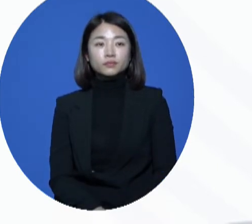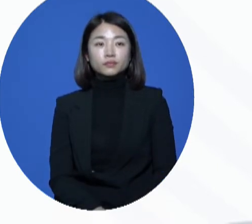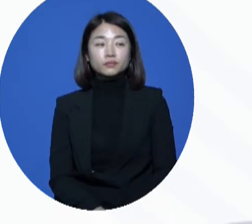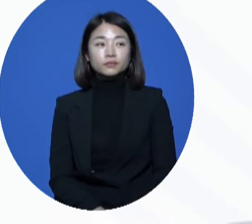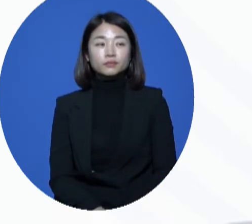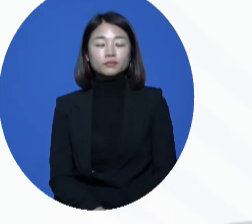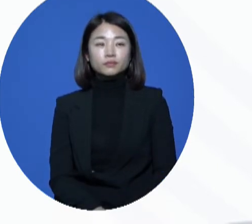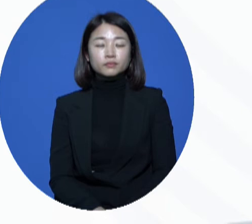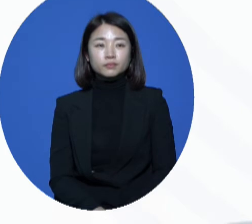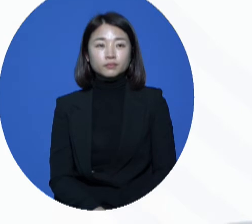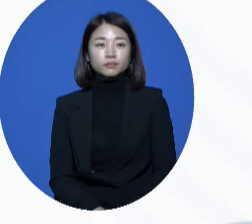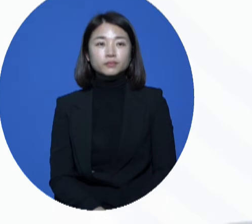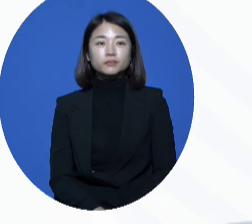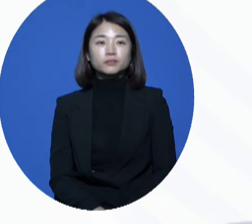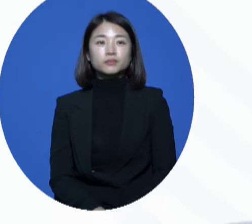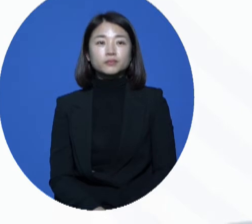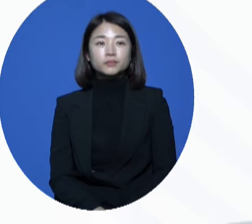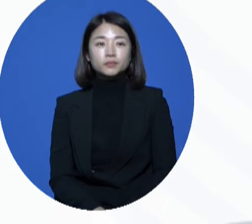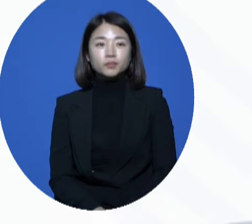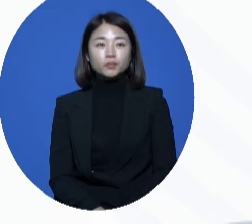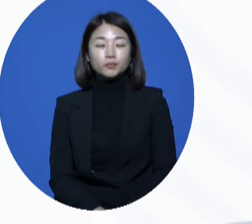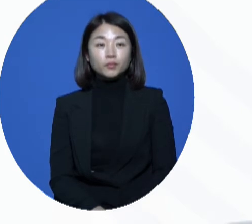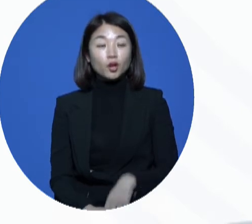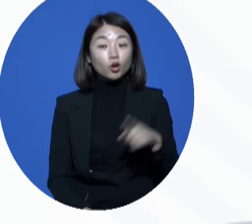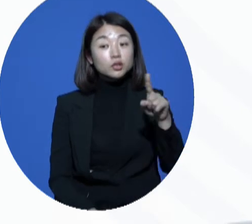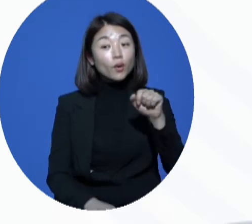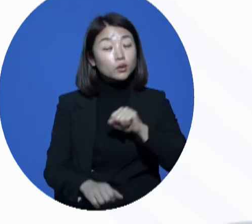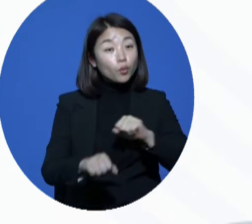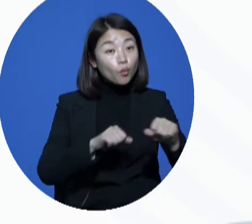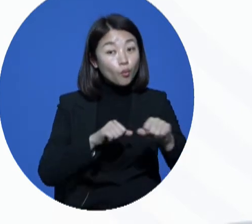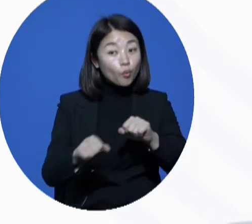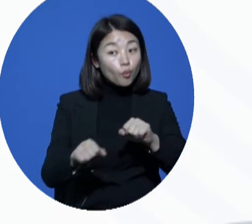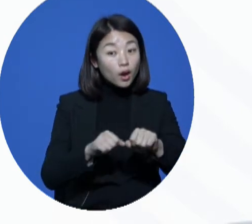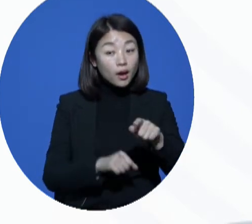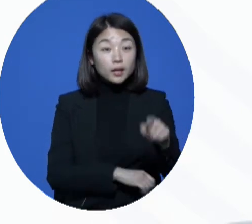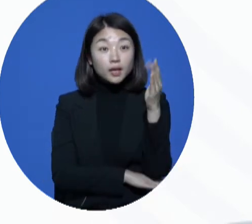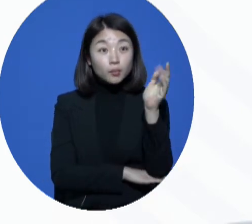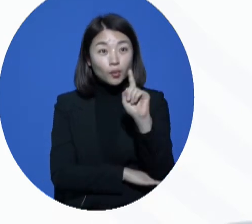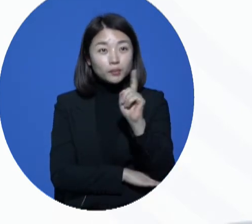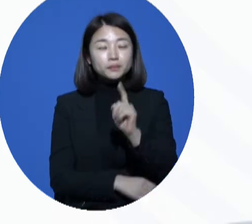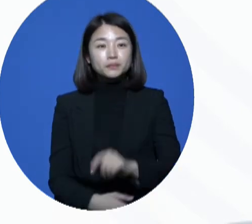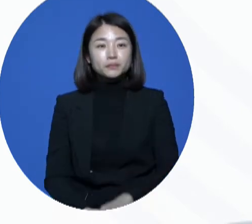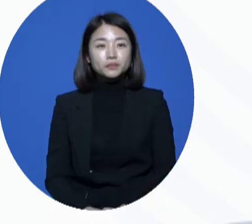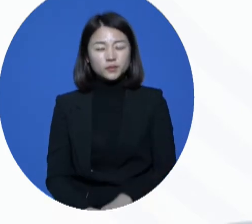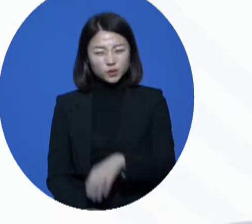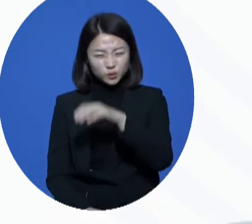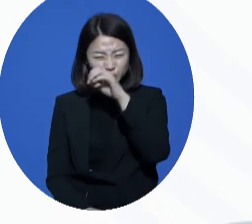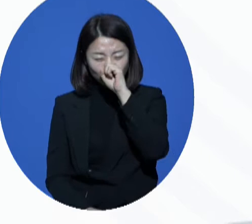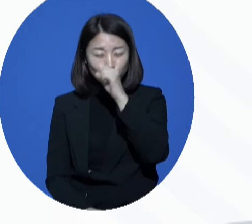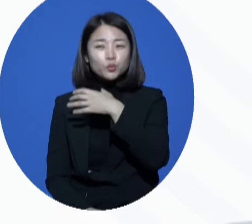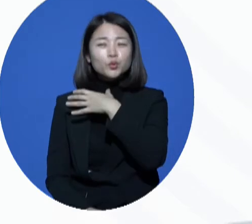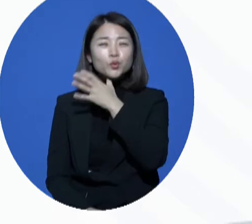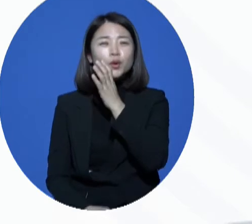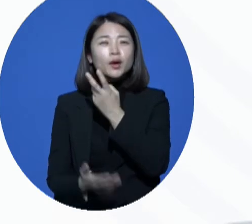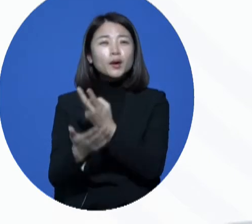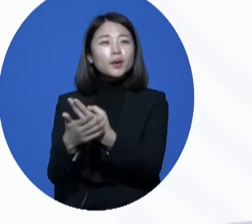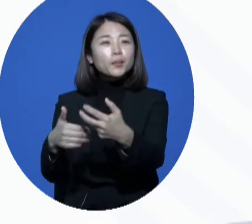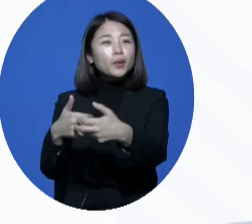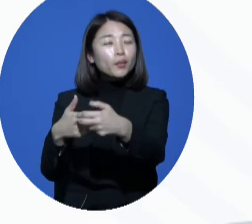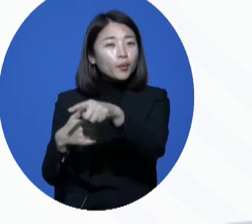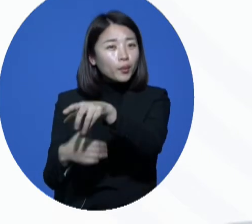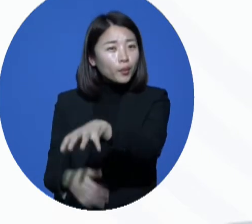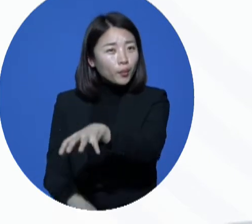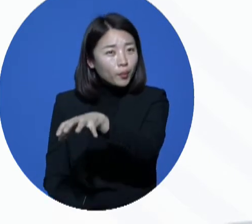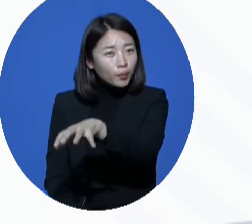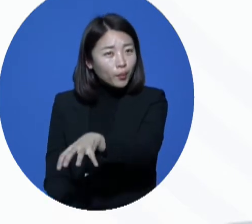HIV 감염인에 대한 인권 운동을 하는 어떤 활동가는 이렇게 말했습니다. 좋은 요양병원이 있다면은 에이즈